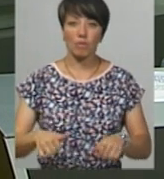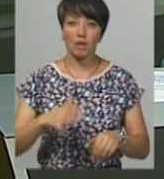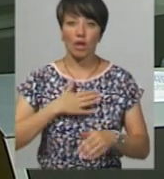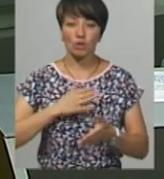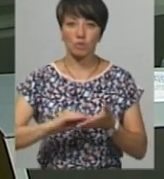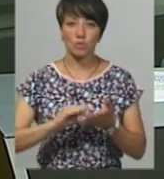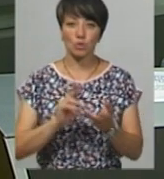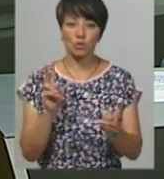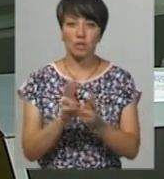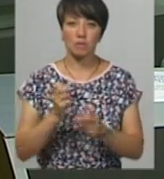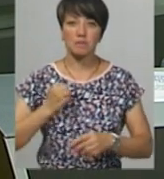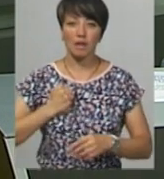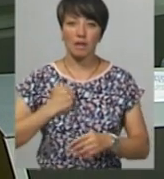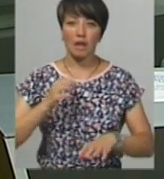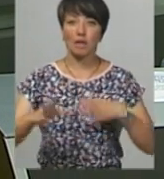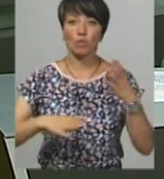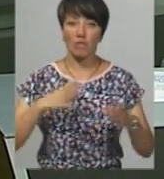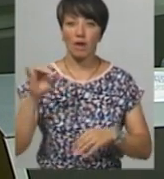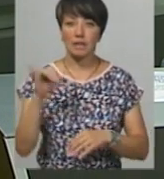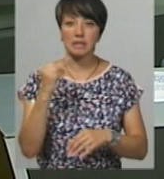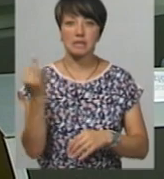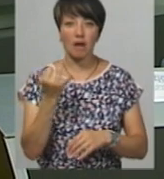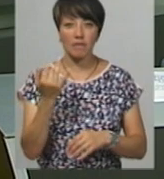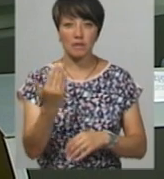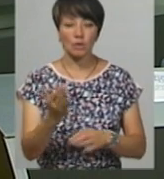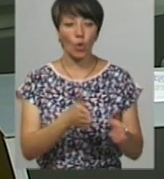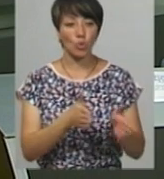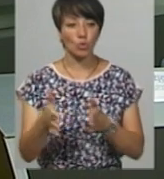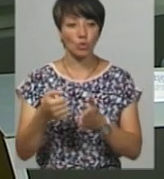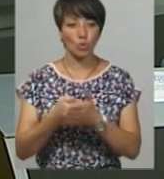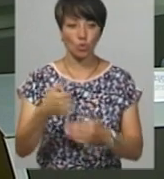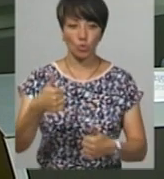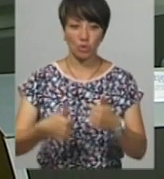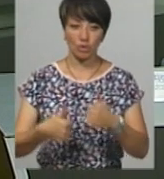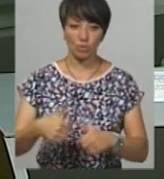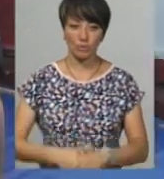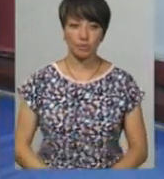кореспондентка зустрічалась із бійцями на тренуванні та цікавилась їхньою готовністю до турніру.